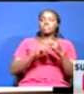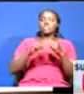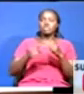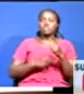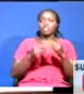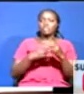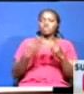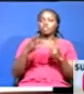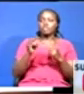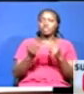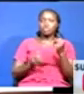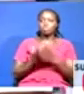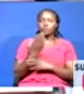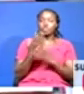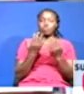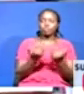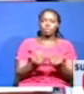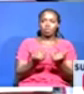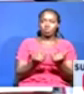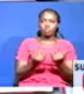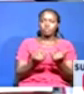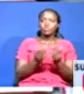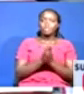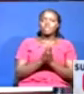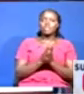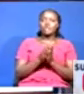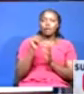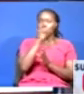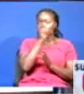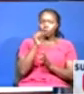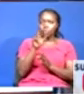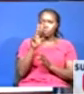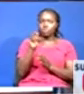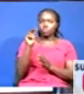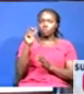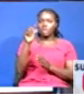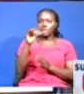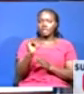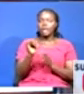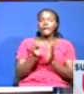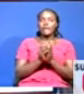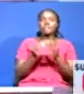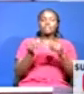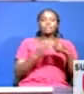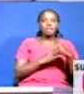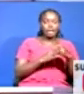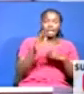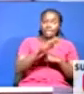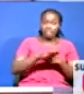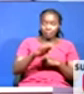17,850 zilizozinduliwa kufikia sasa katika maeneo ya Mukuru, Rungai na Kibra, Rais Ruto amesema kuwa mpango huo wa